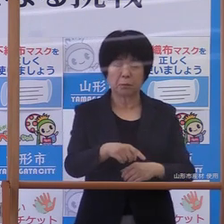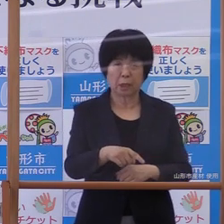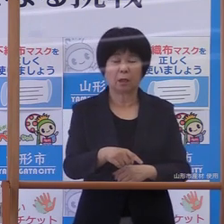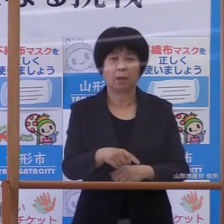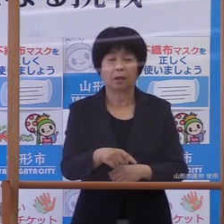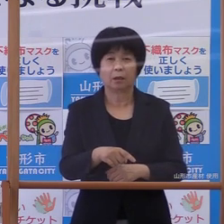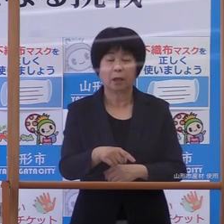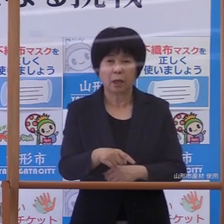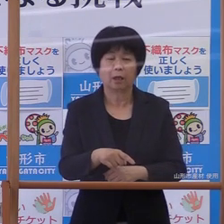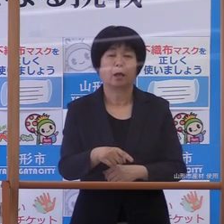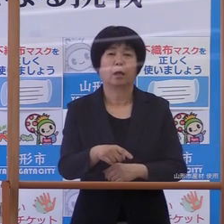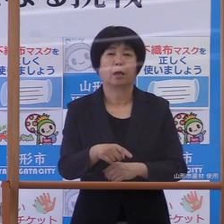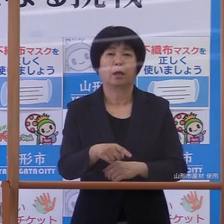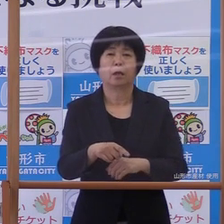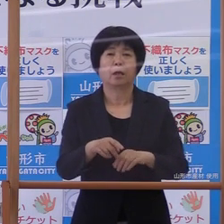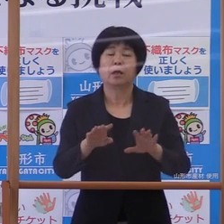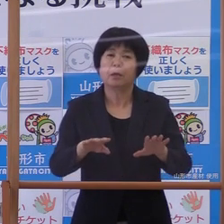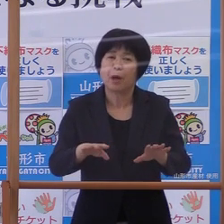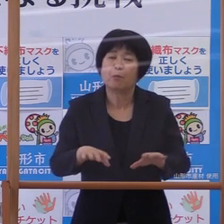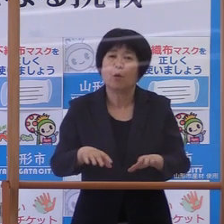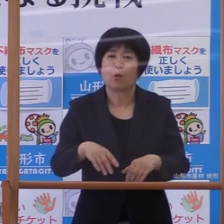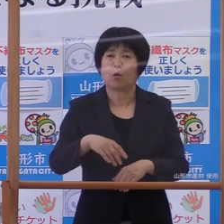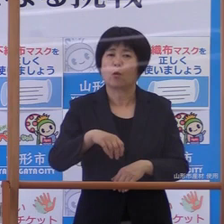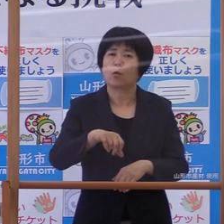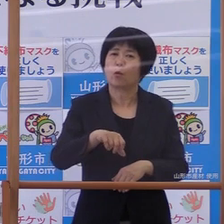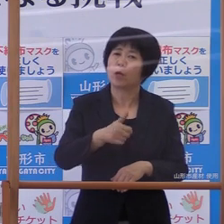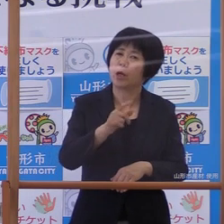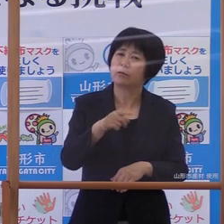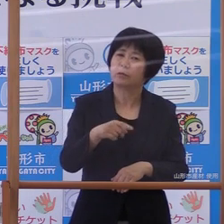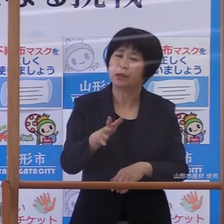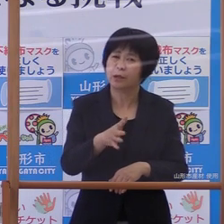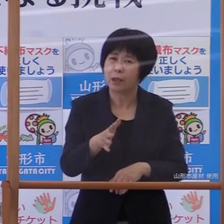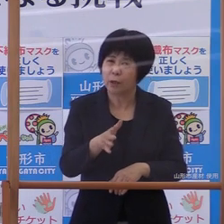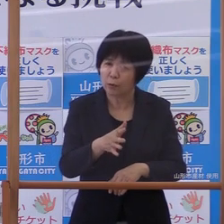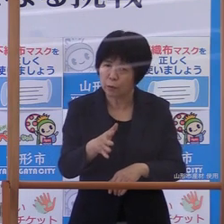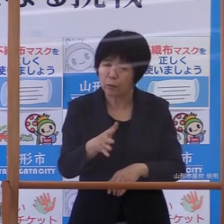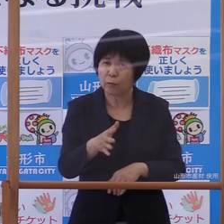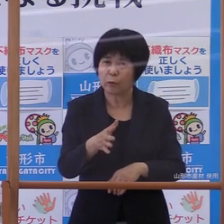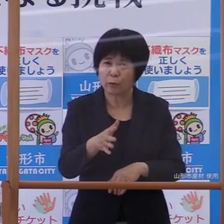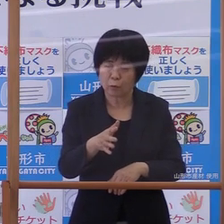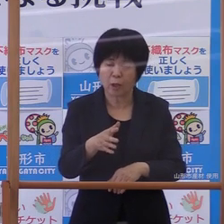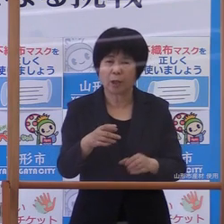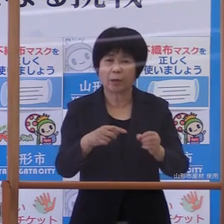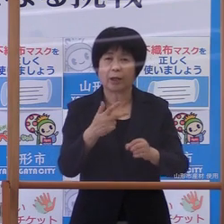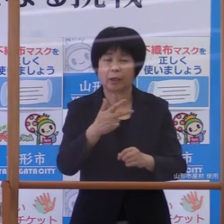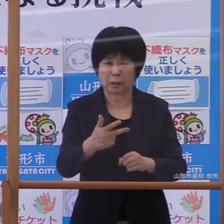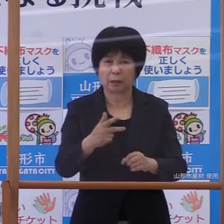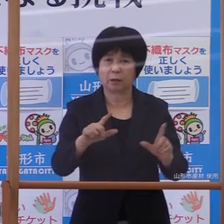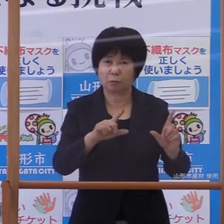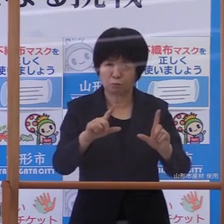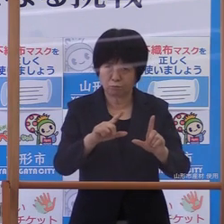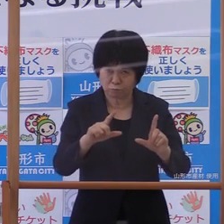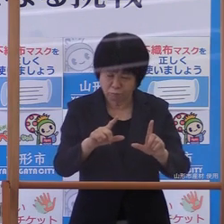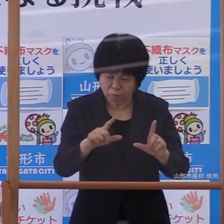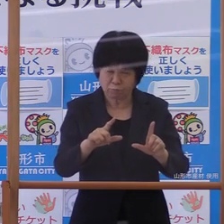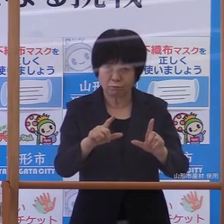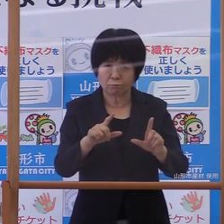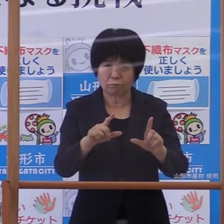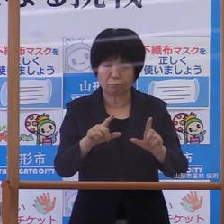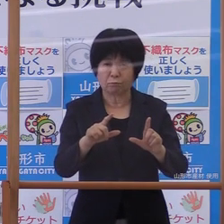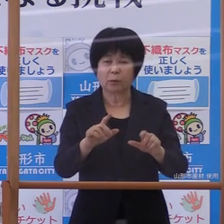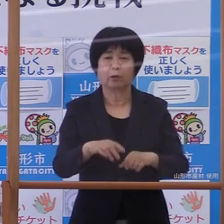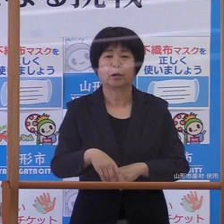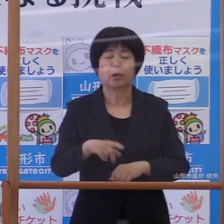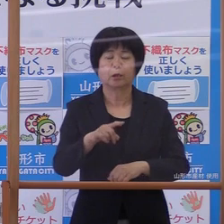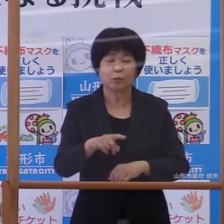だ500名程度だと思いますが、山形市におられる方もおります。でそのような方々